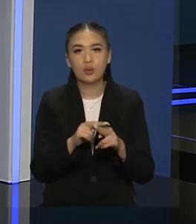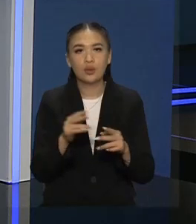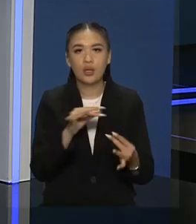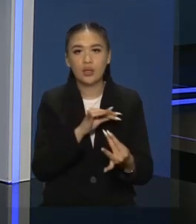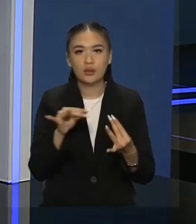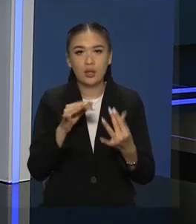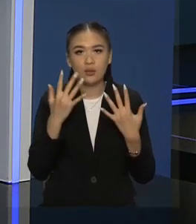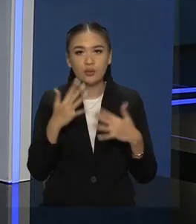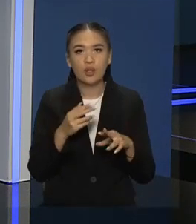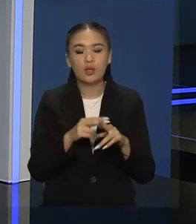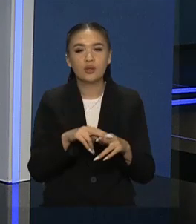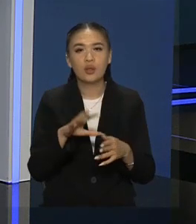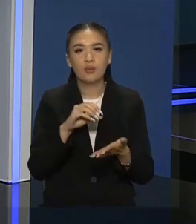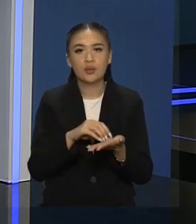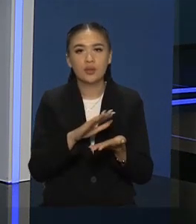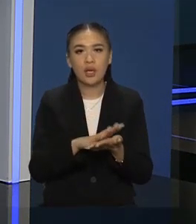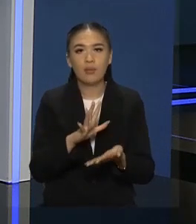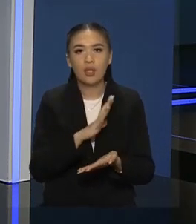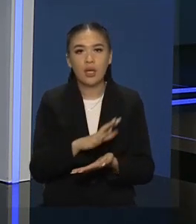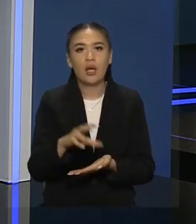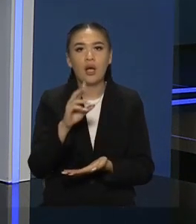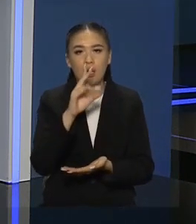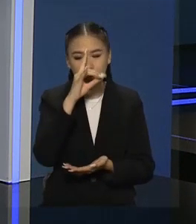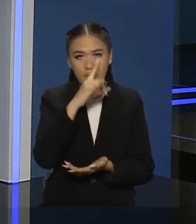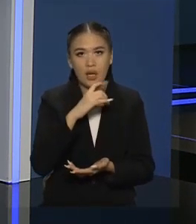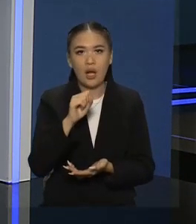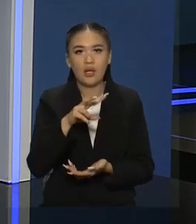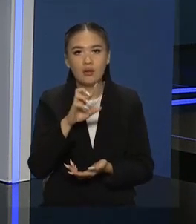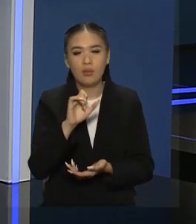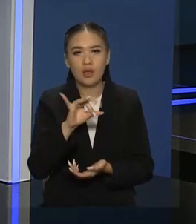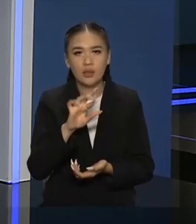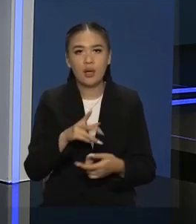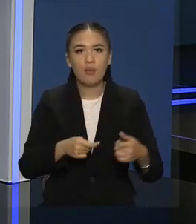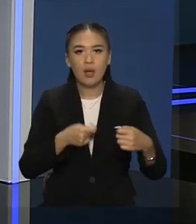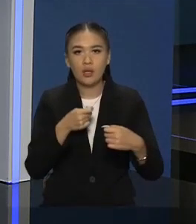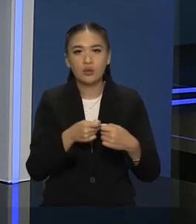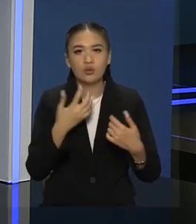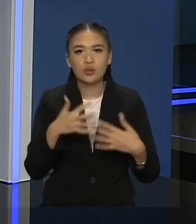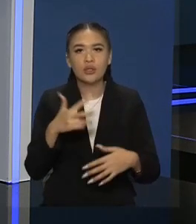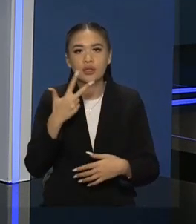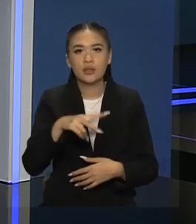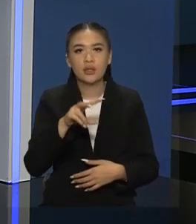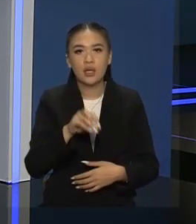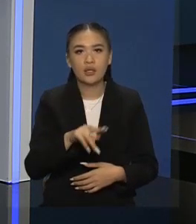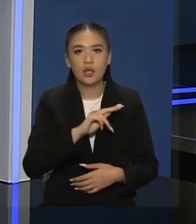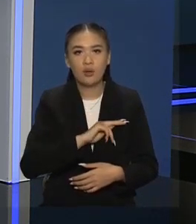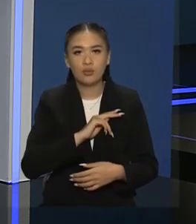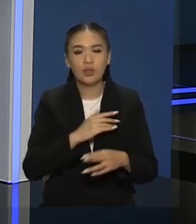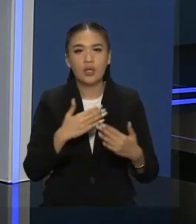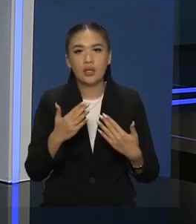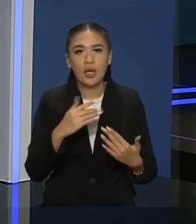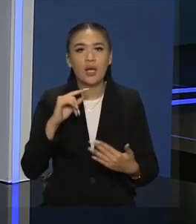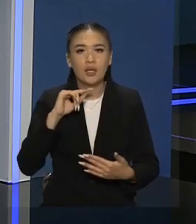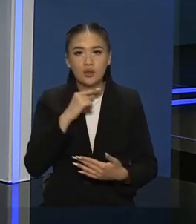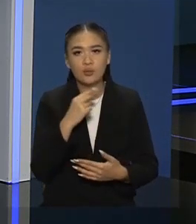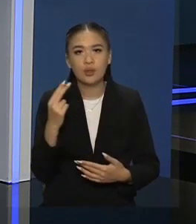бірлескен мәлімдеме жасады. Биыл Қазақстан мен Албания арасындағы дипломатиялық байланыс орнағанына 30 жыл. Соған орай екі жақ саяси